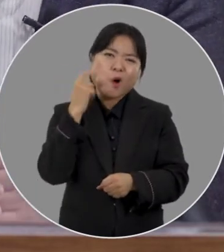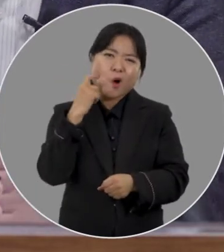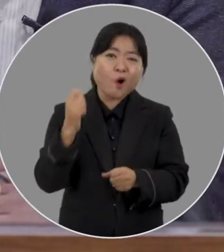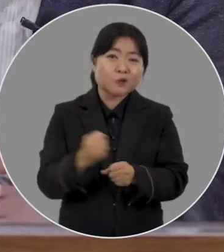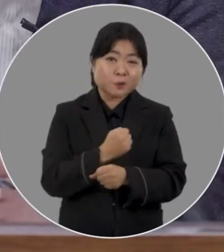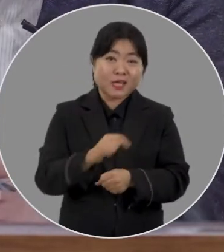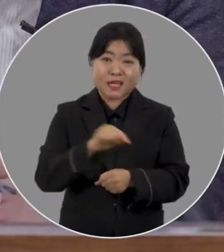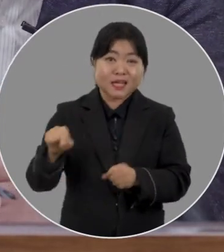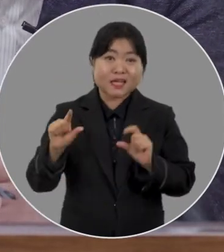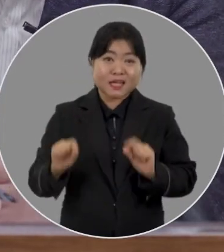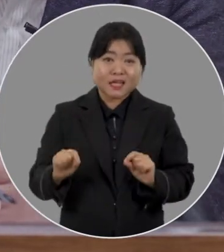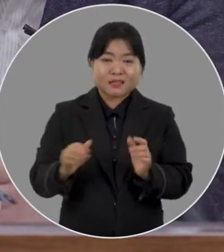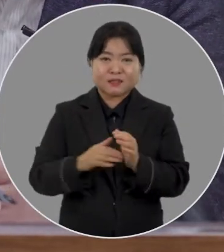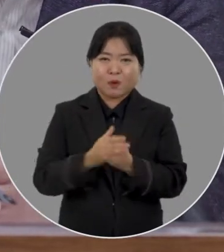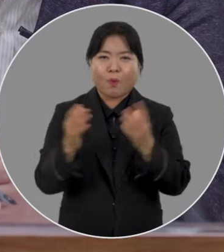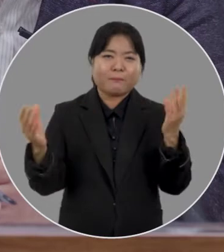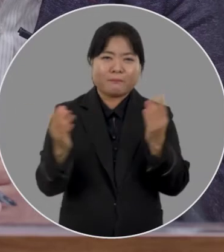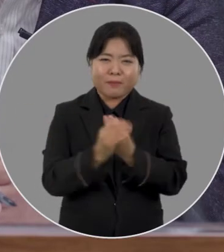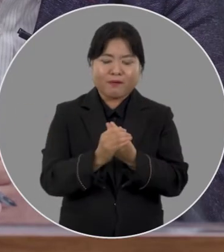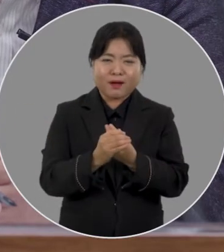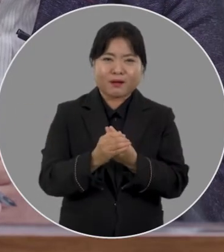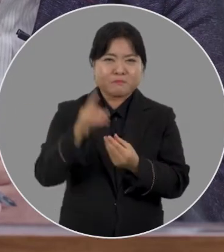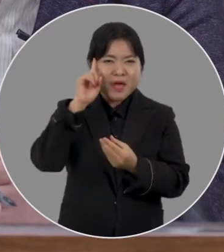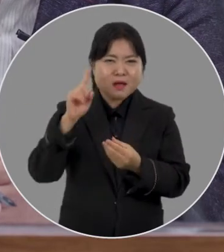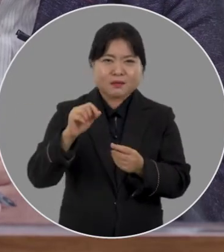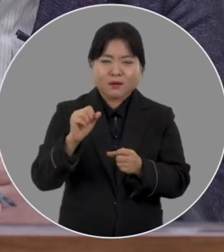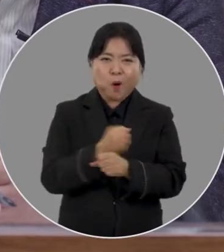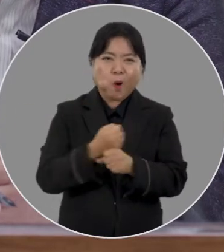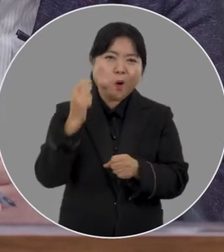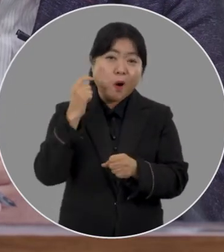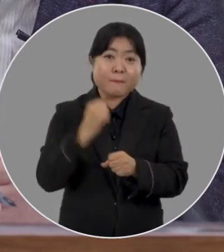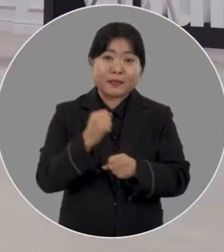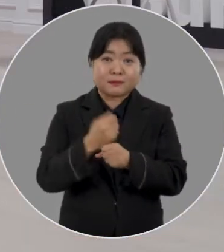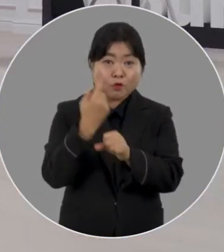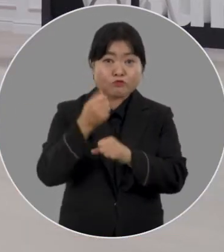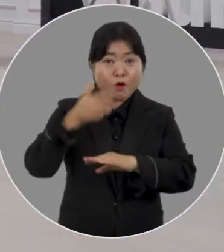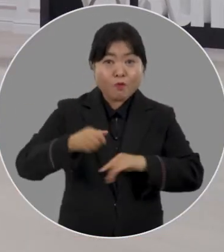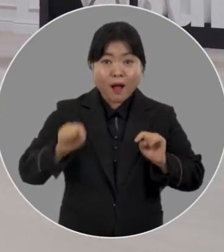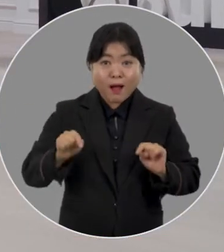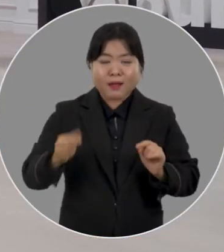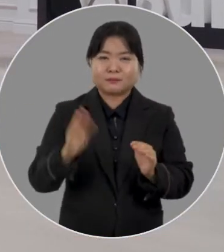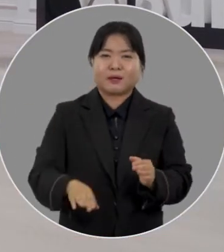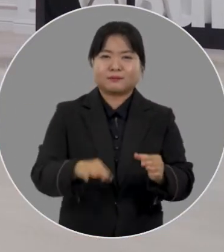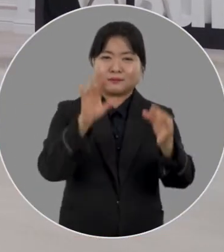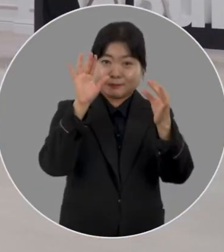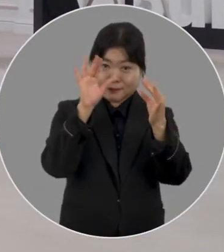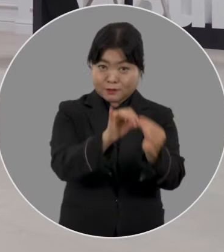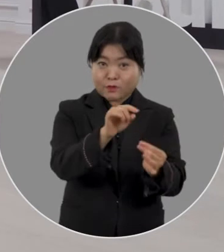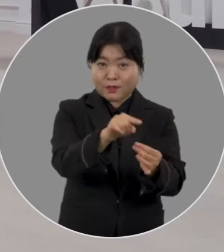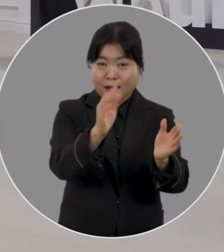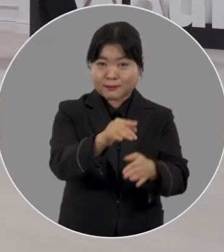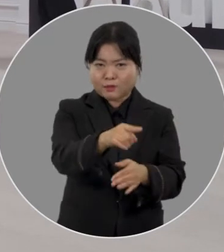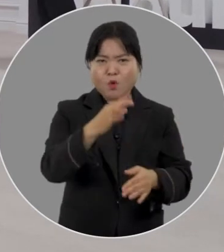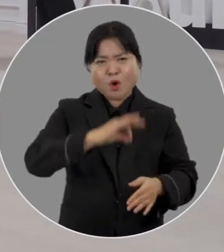된 것이어서 똑같이 완벽하게 이제 조작이 되어 있는 연구 결과였음에도 불구하고 사형제도에 찬성하던 학생들은